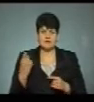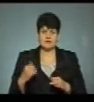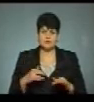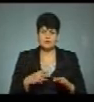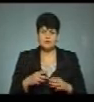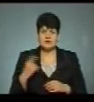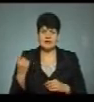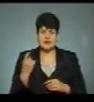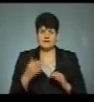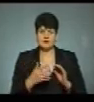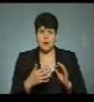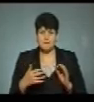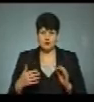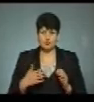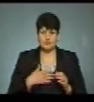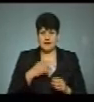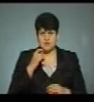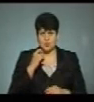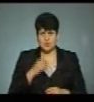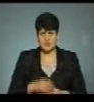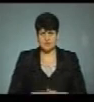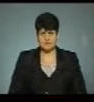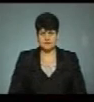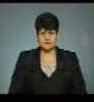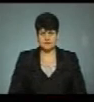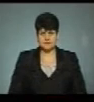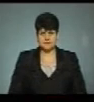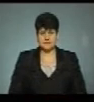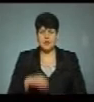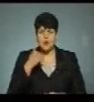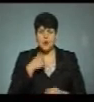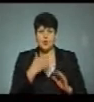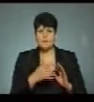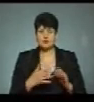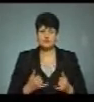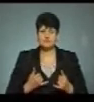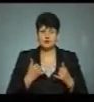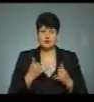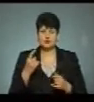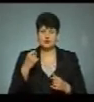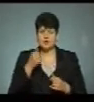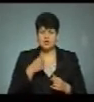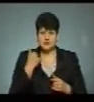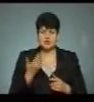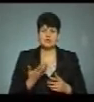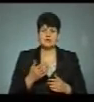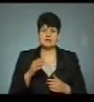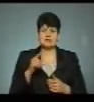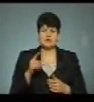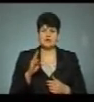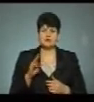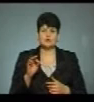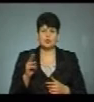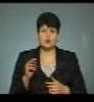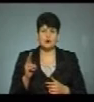і харківської бандури в нас на Україні. Роком бандури вшанують сторічний ювілей бандуриста Зіновія Штокалка з